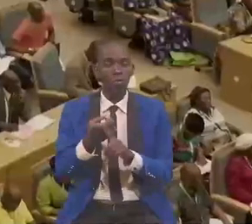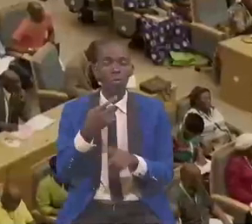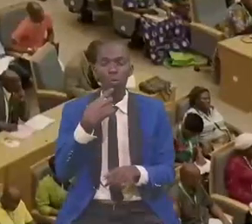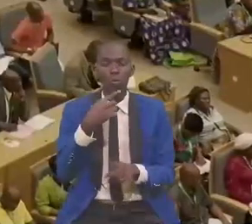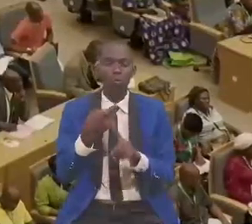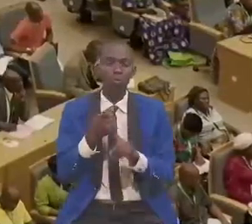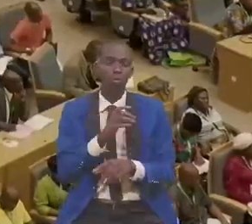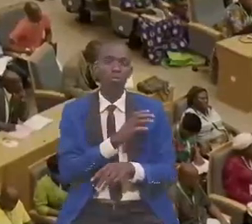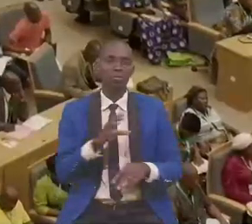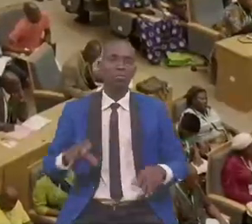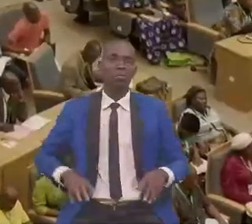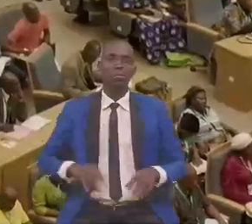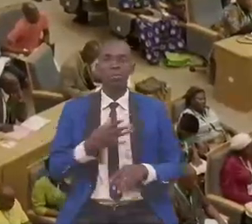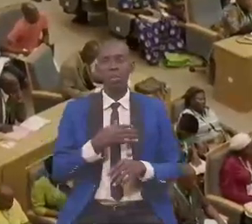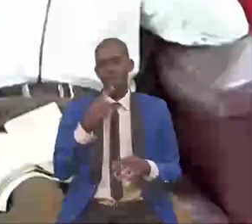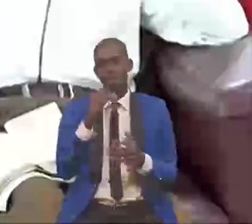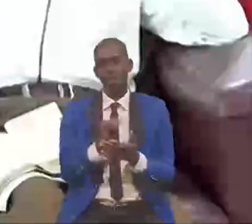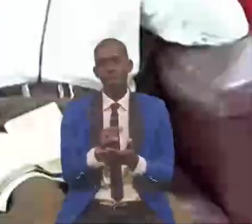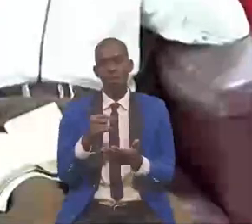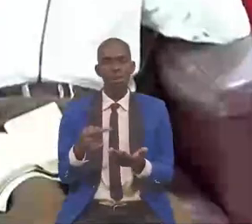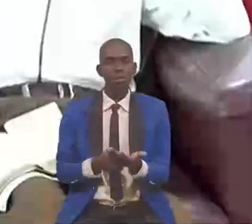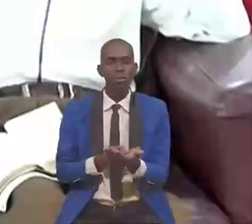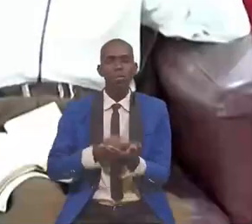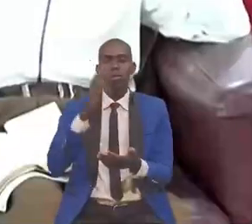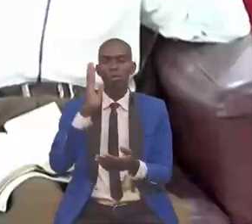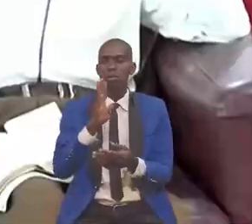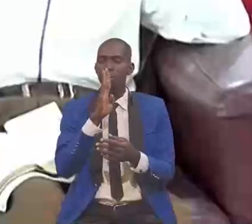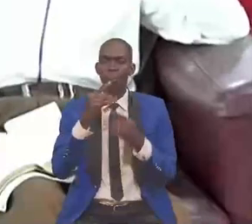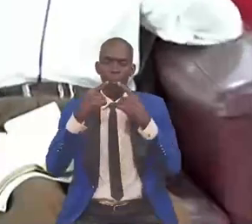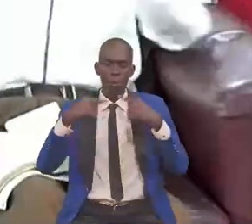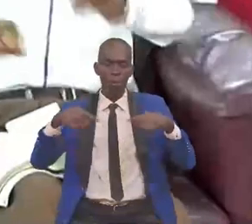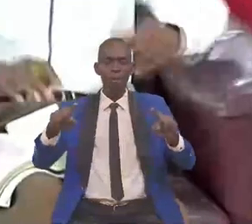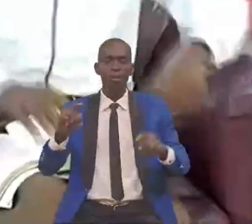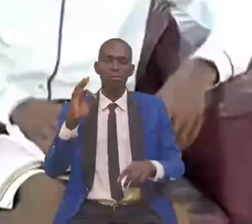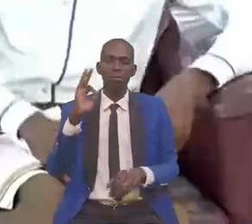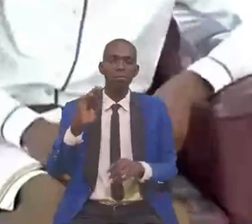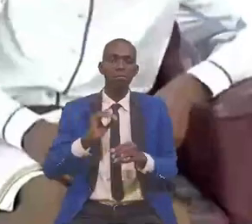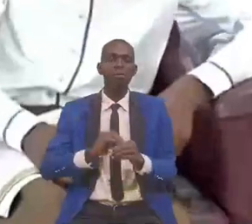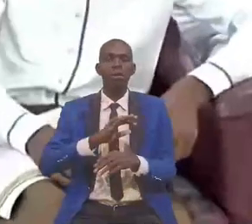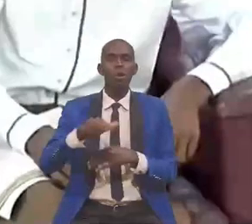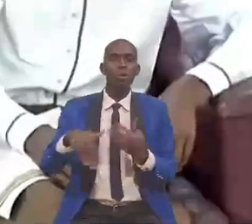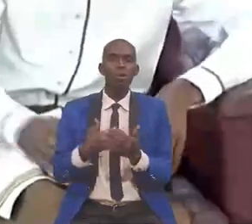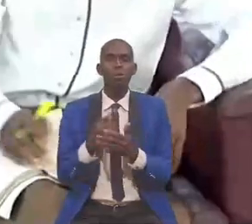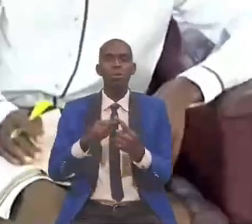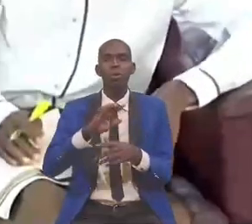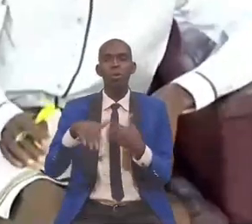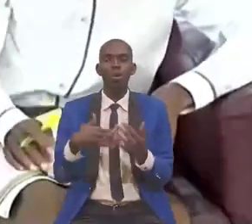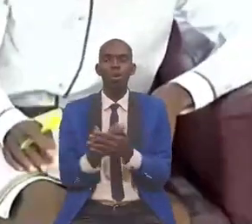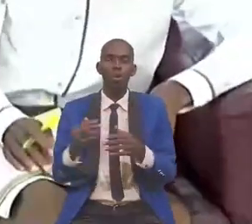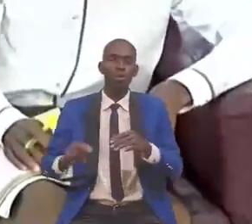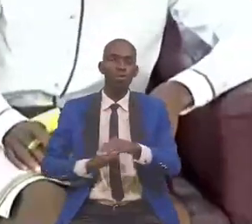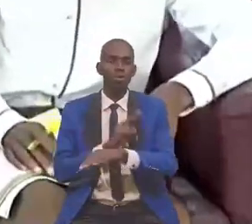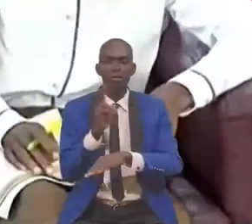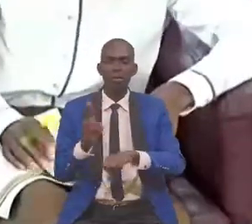dit, l'évangile sera proclamé, sera prêché dans toutes les nations, alors